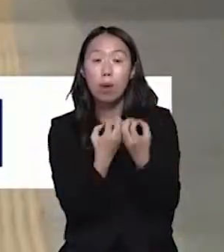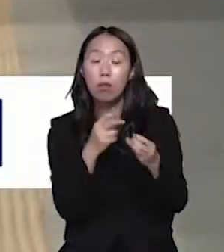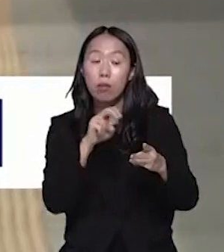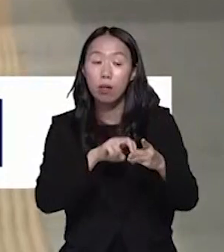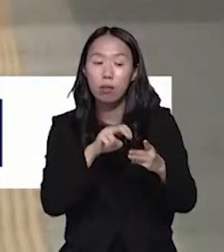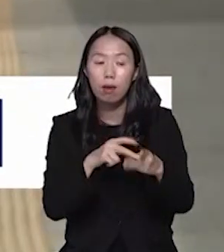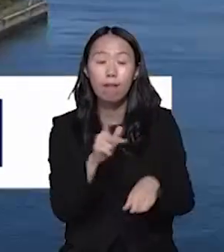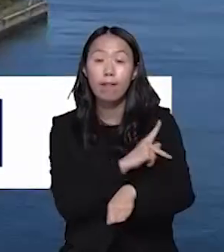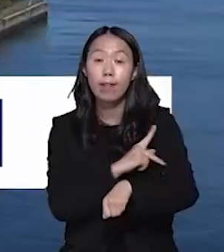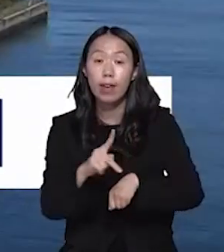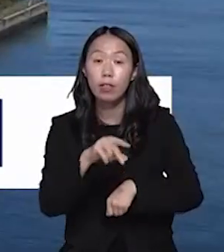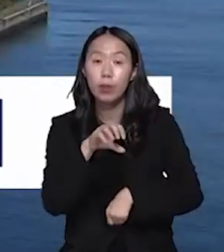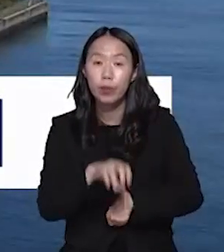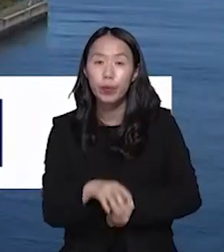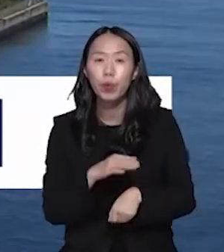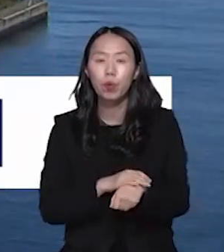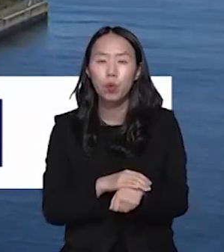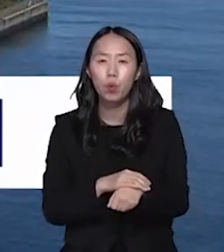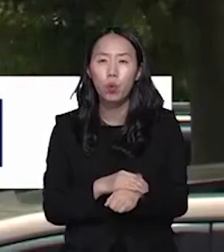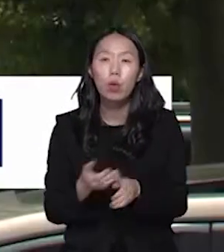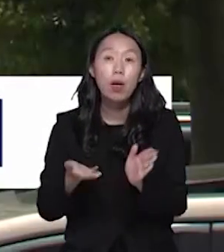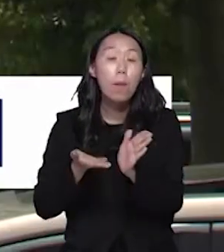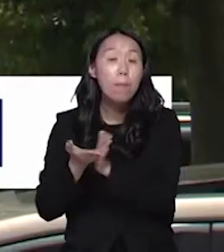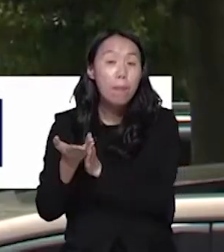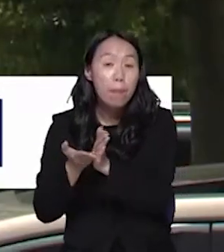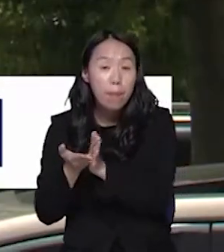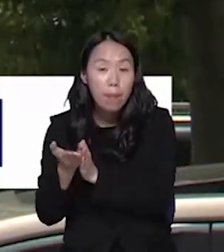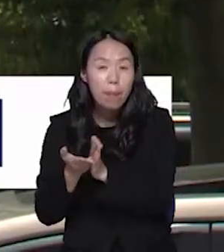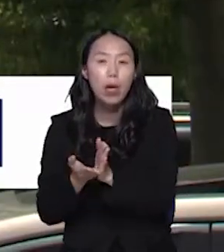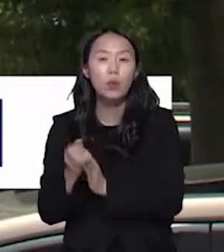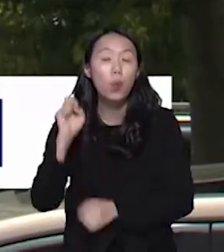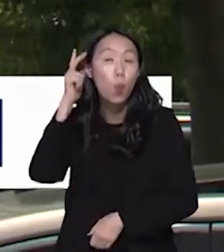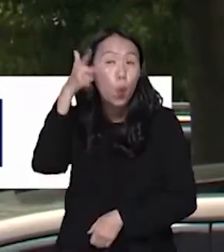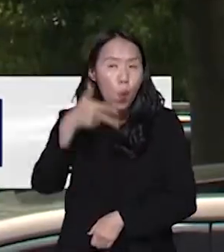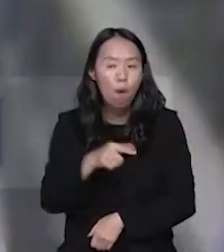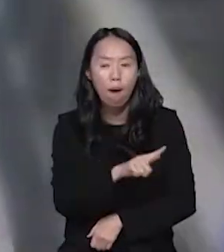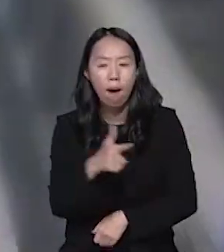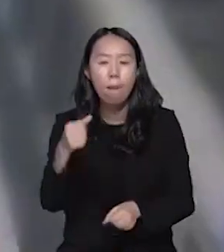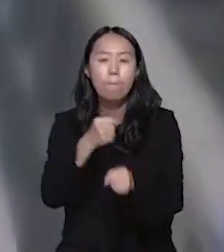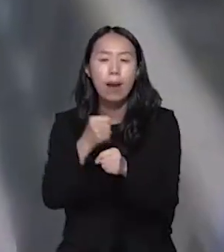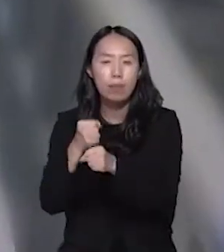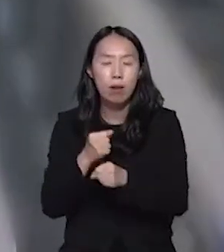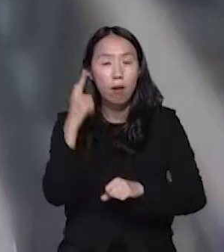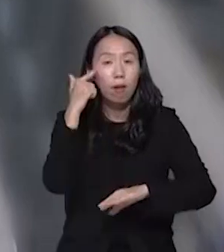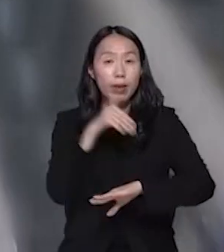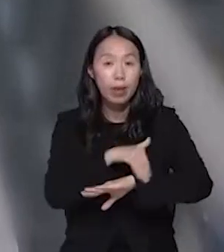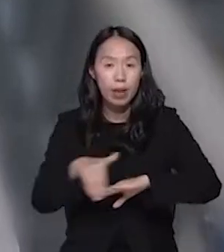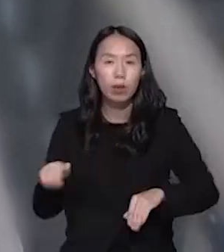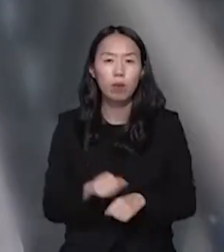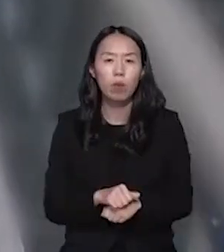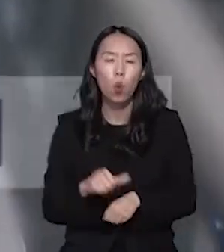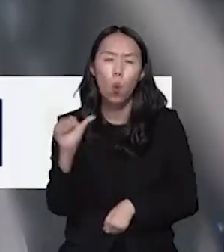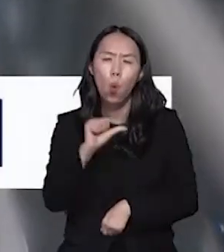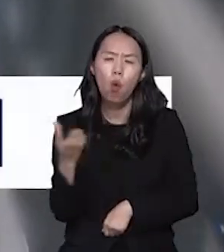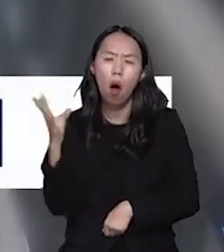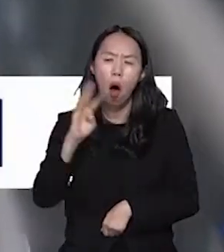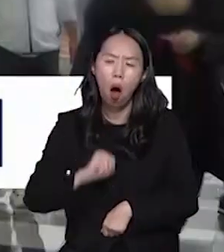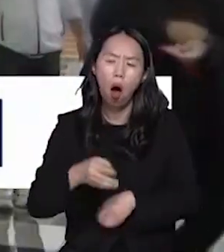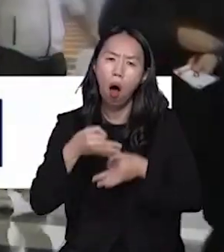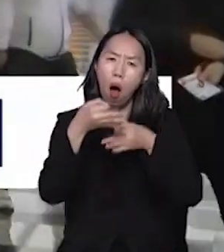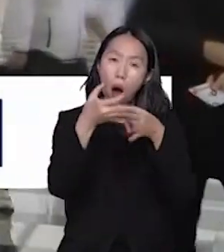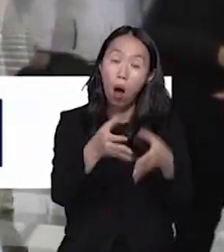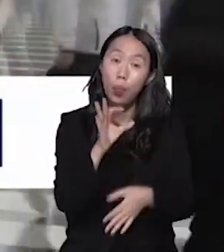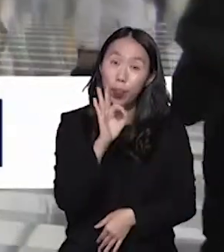KTX 크루즈 터미널 특급호텔 면세점 등을 조성하기로 했습니다 최소 5천억 원 이상 투입되는